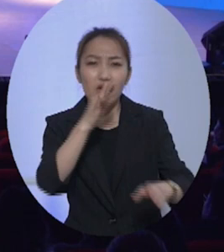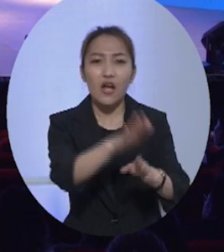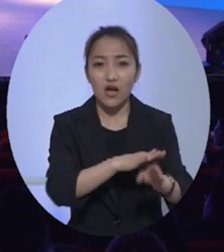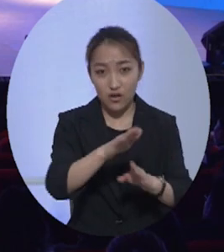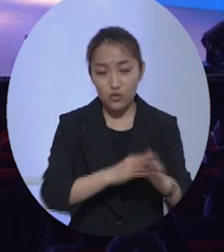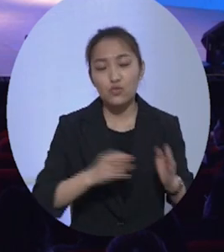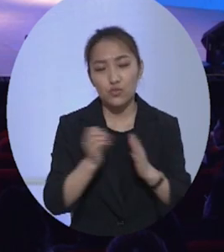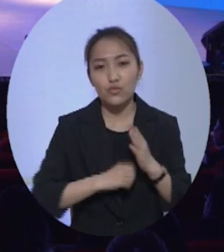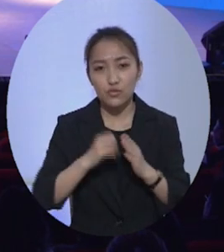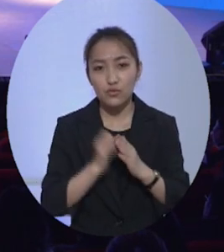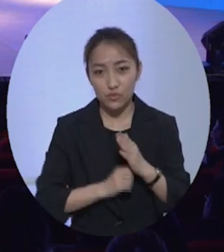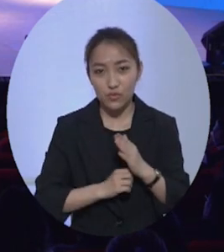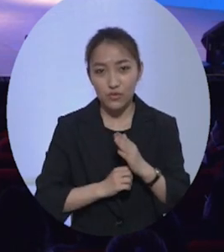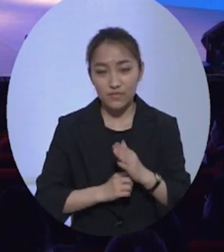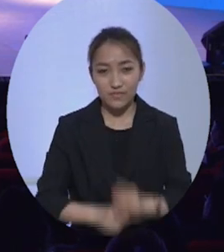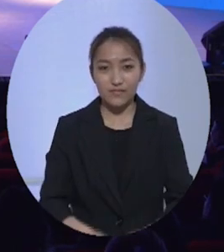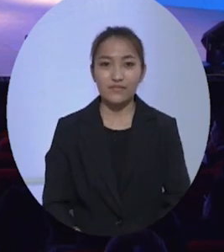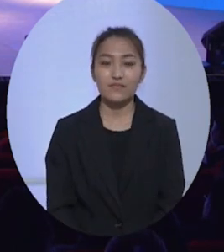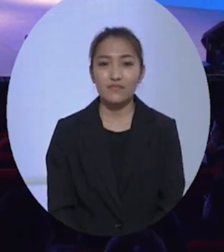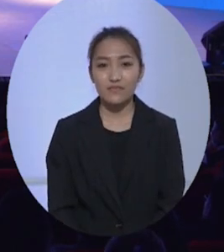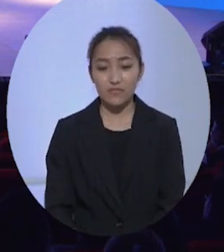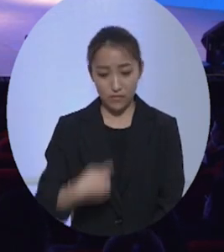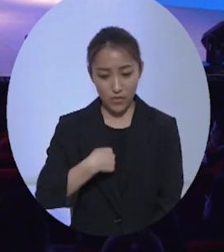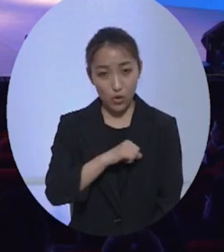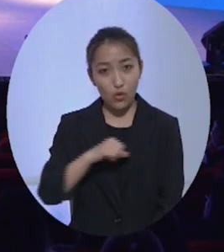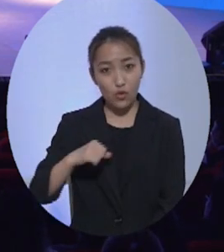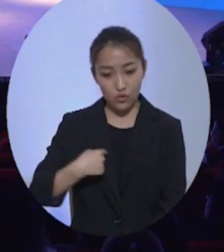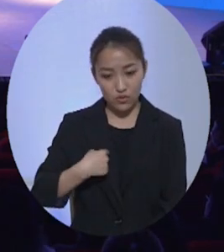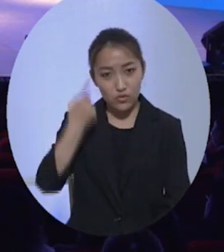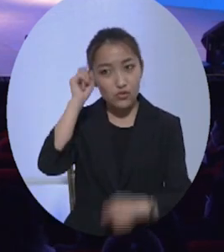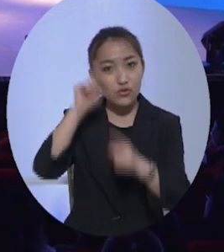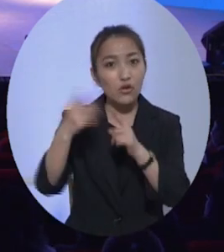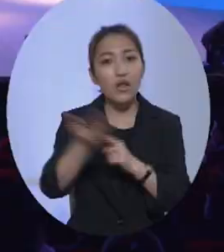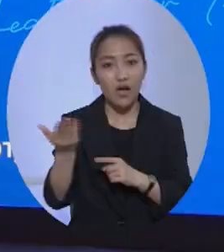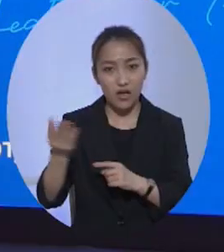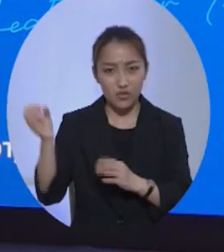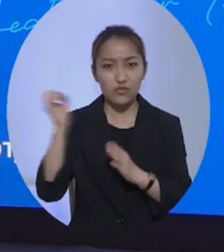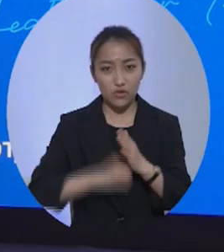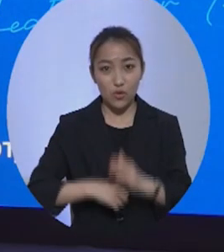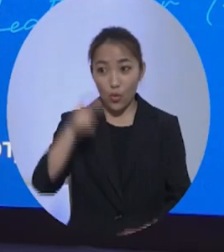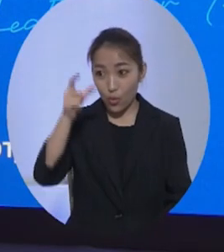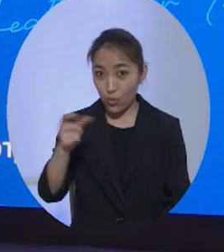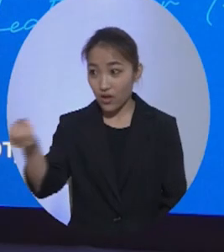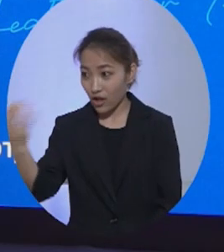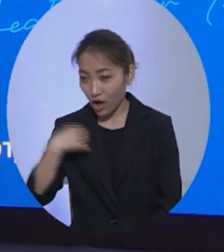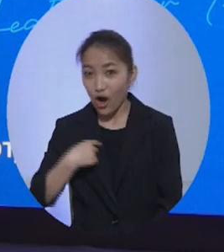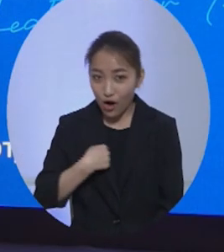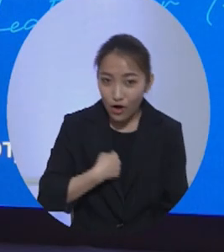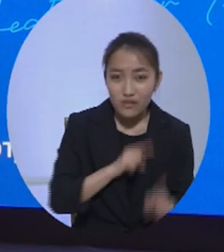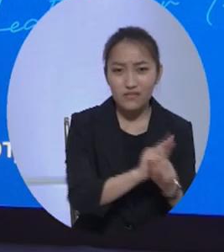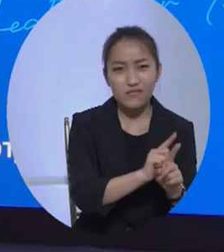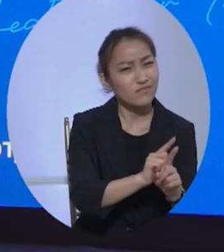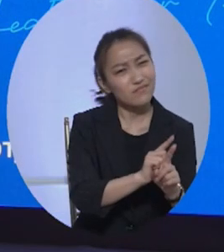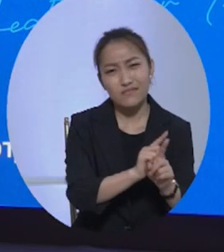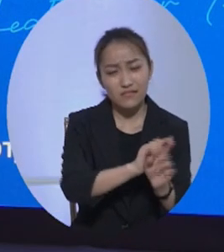юу вэ гэхээр бол өөрийгөө авах хэрэгтэй, өөрийнхөө зорилгыг мэд хэрэгтэй. Хүний үгээр бит яваа, өөрийгөө сонс. Энэ